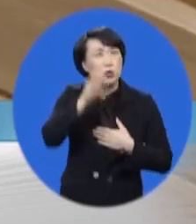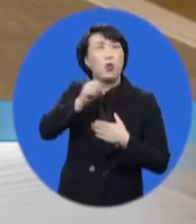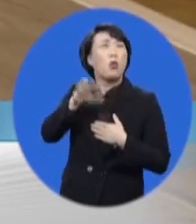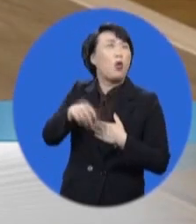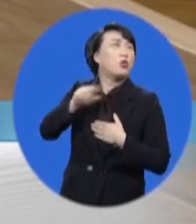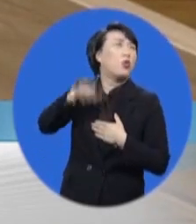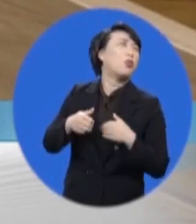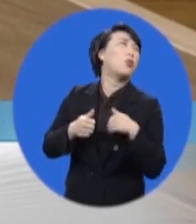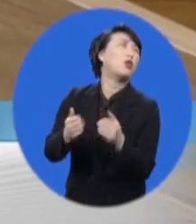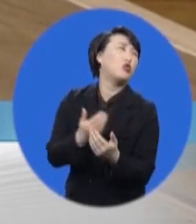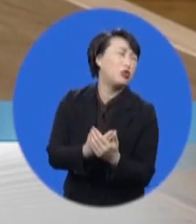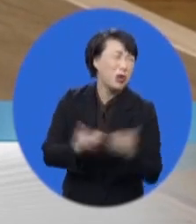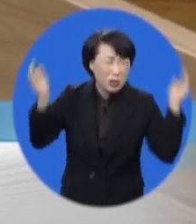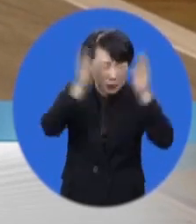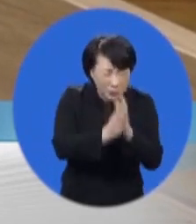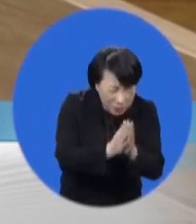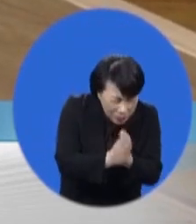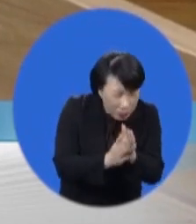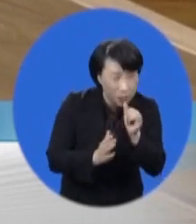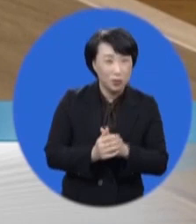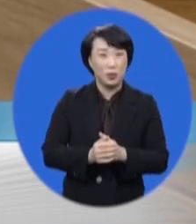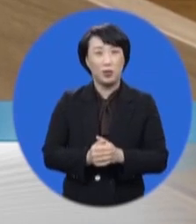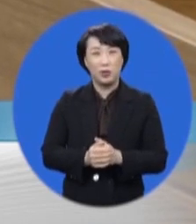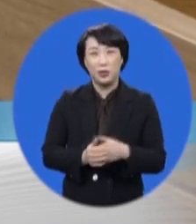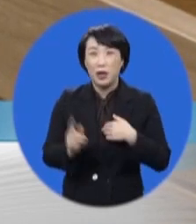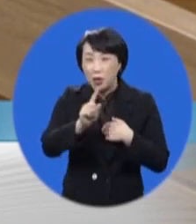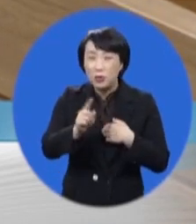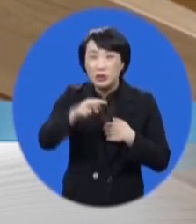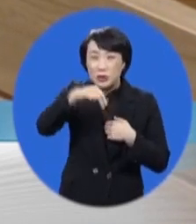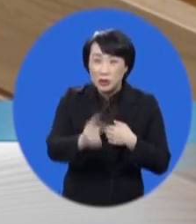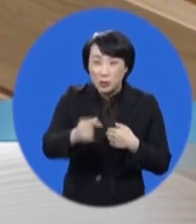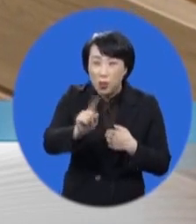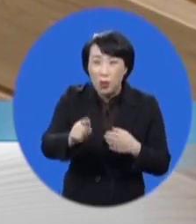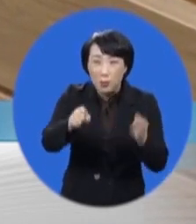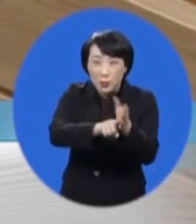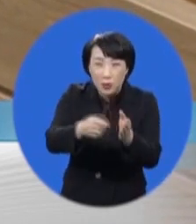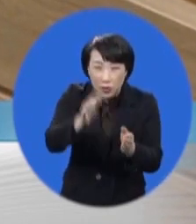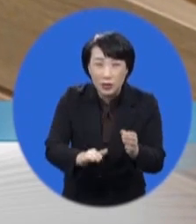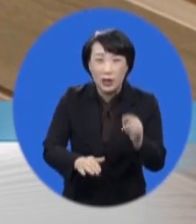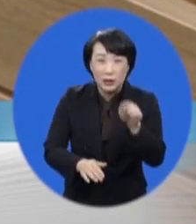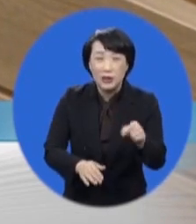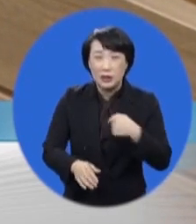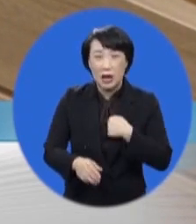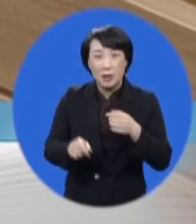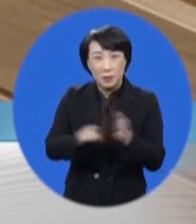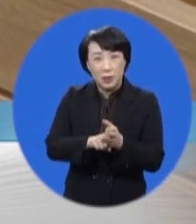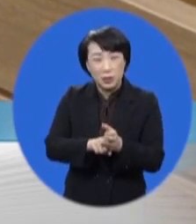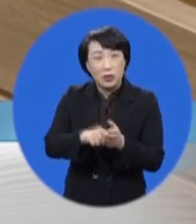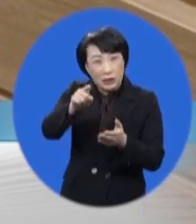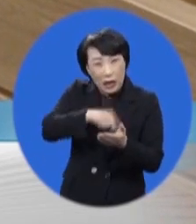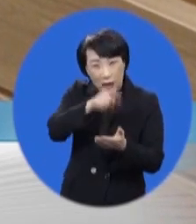좋은 곳에 보내주지 않겠냐, 내가 어떤 신을 믿었는데 그 신이 나를 믿어준